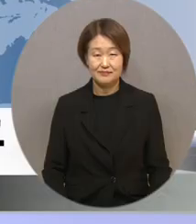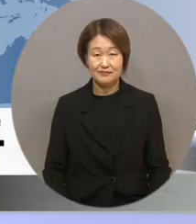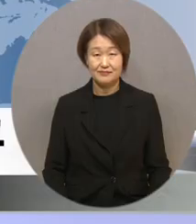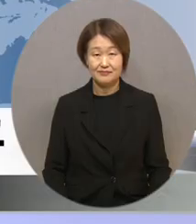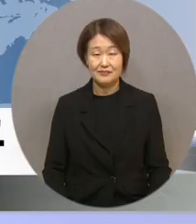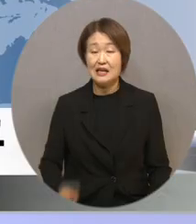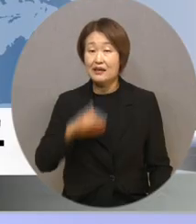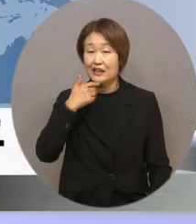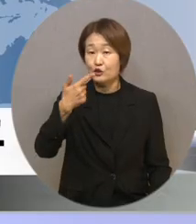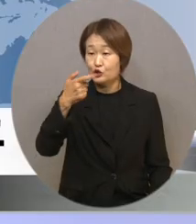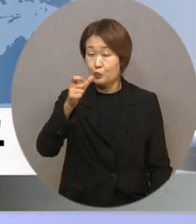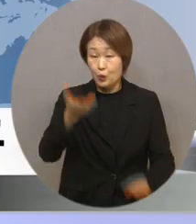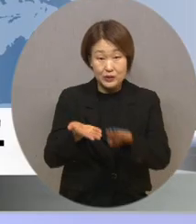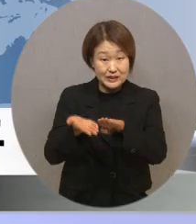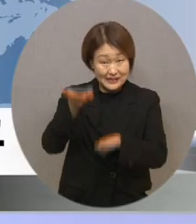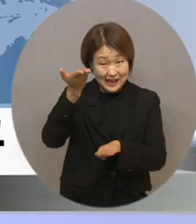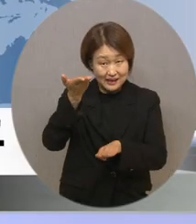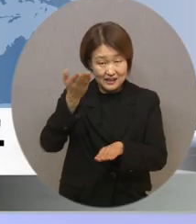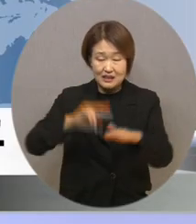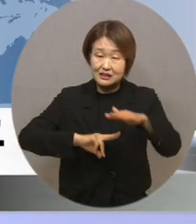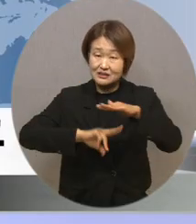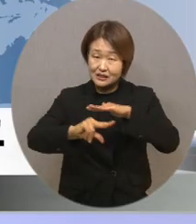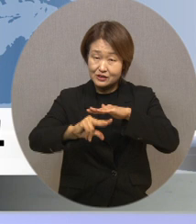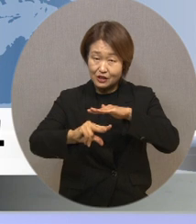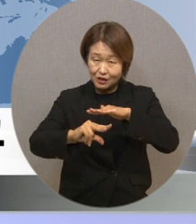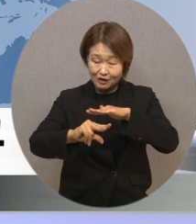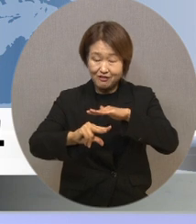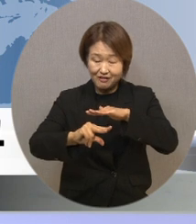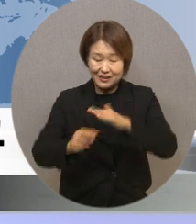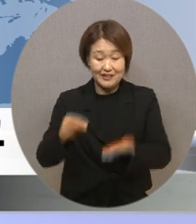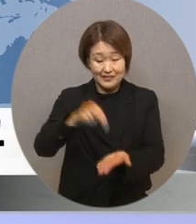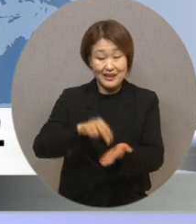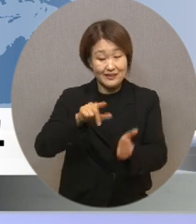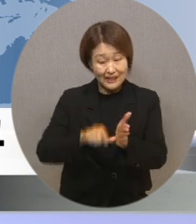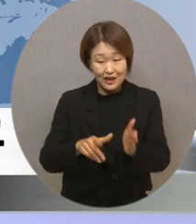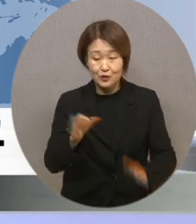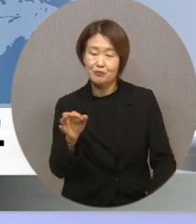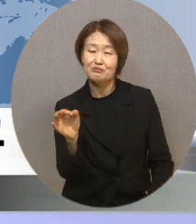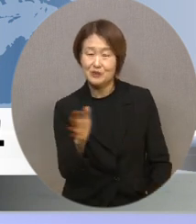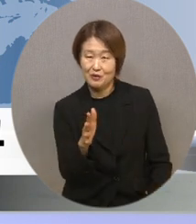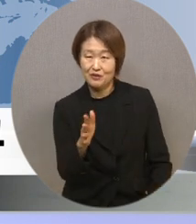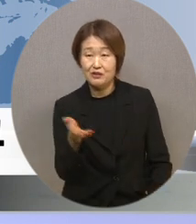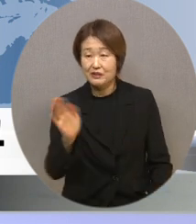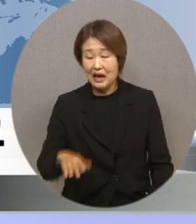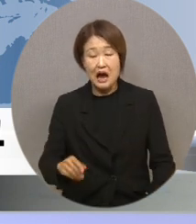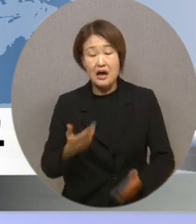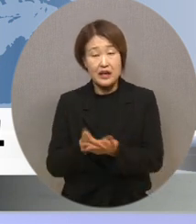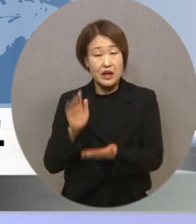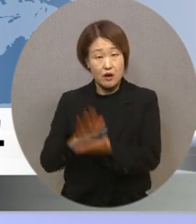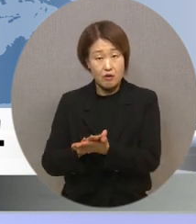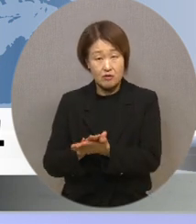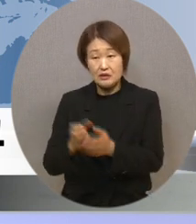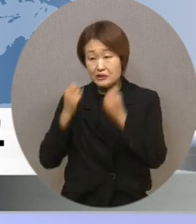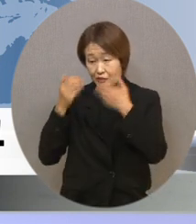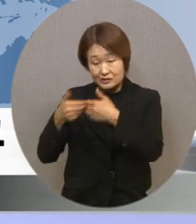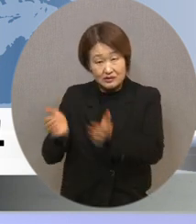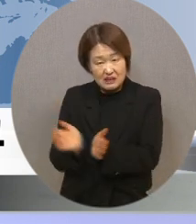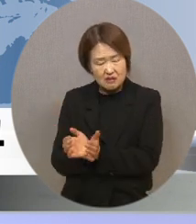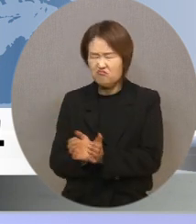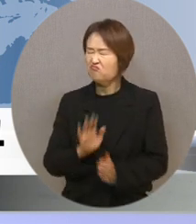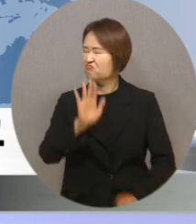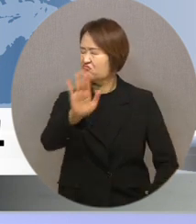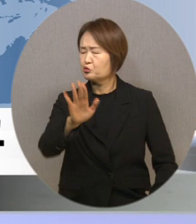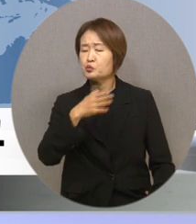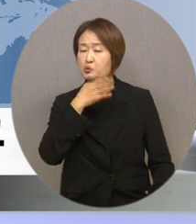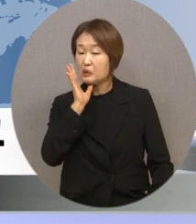현재 65세 이상은 지하철을 무료로 이용할 수 있습니다. 그런데 개혁신당에서 지하철 노인 무임승차를